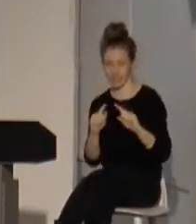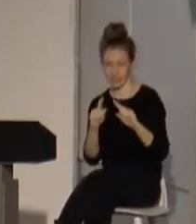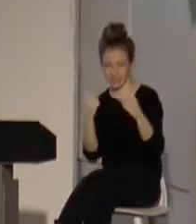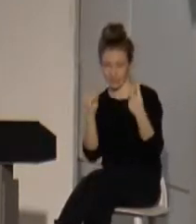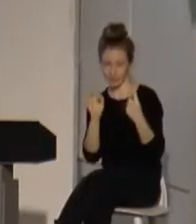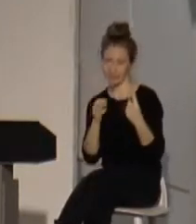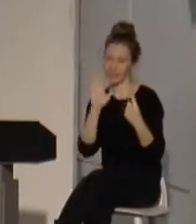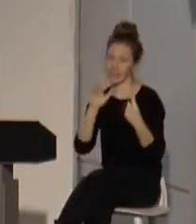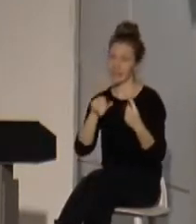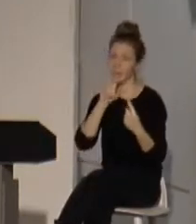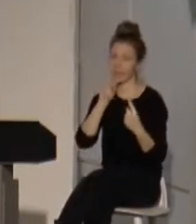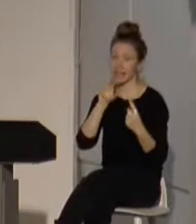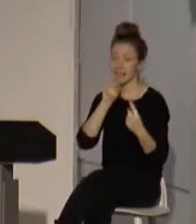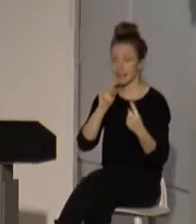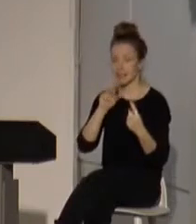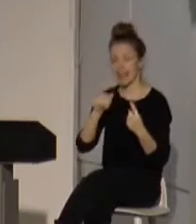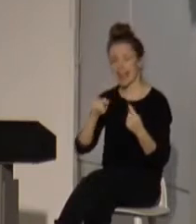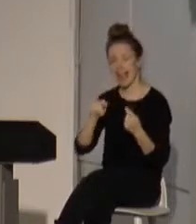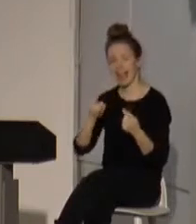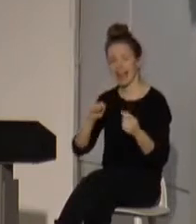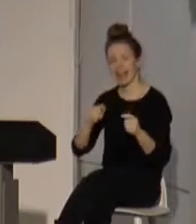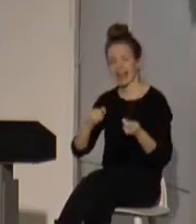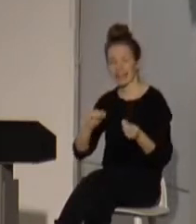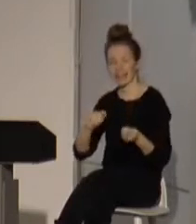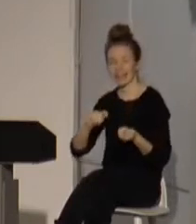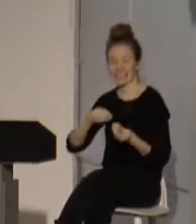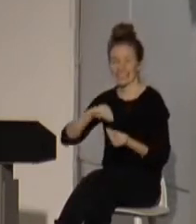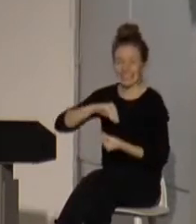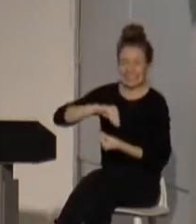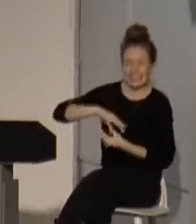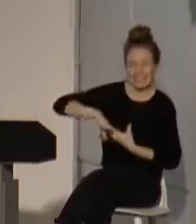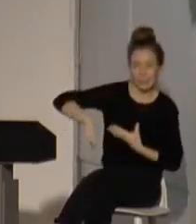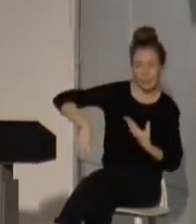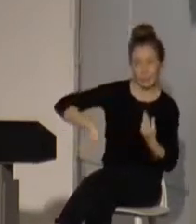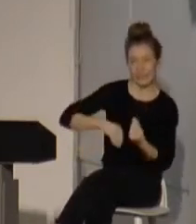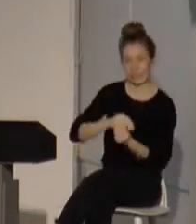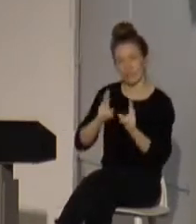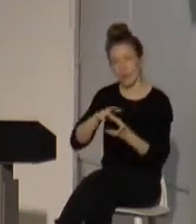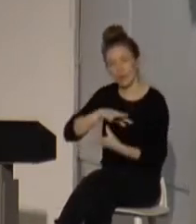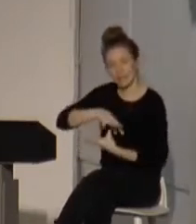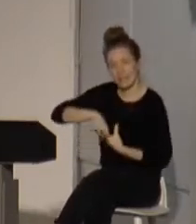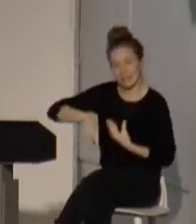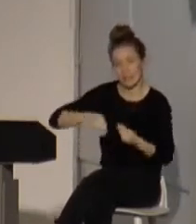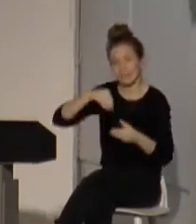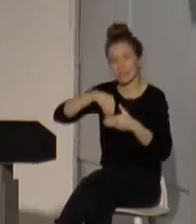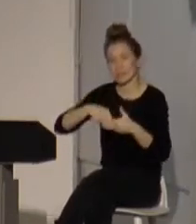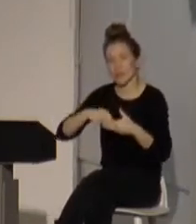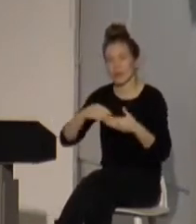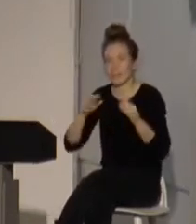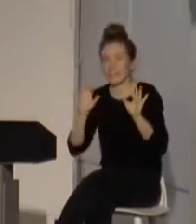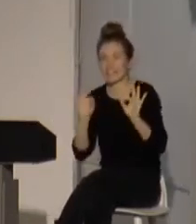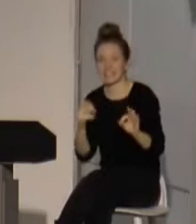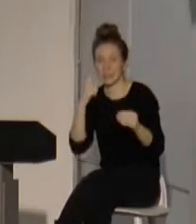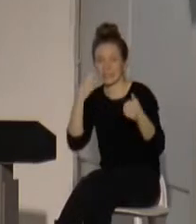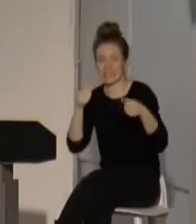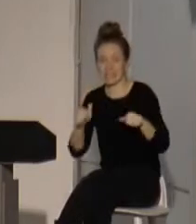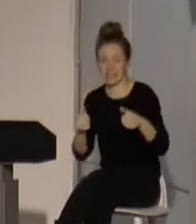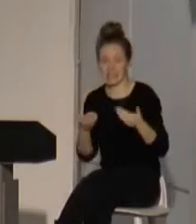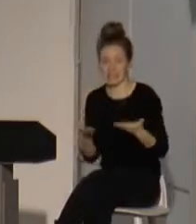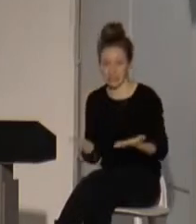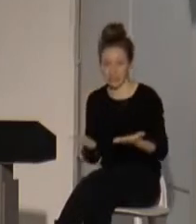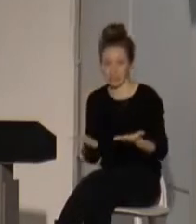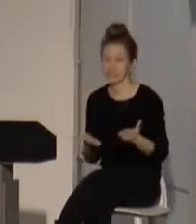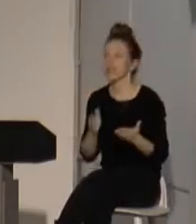כדי לדבר גם על התמרונים, על היכולת לתמרן בתוך המציאות הסטיגמטית הזאת. אז מה שאני מציעה זה בעצם שעדיין יש